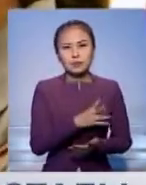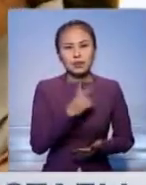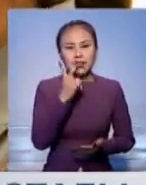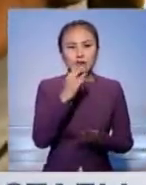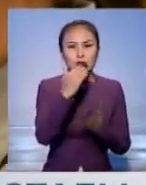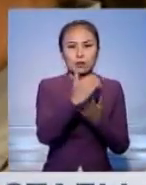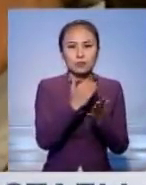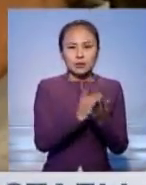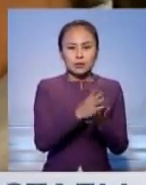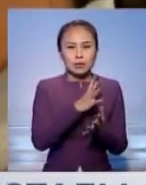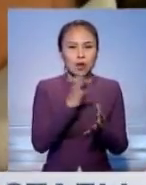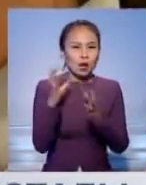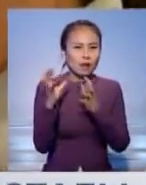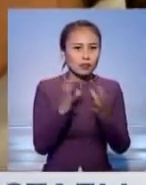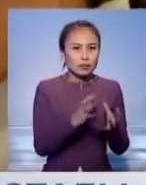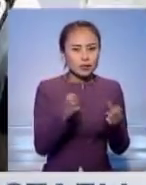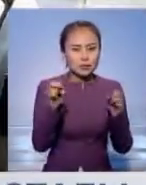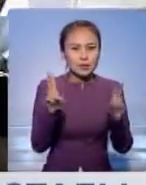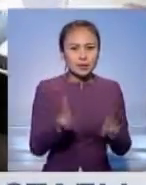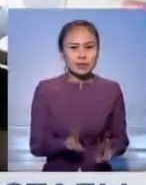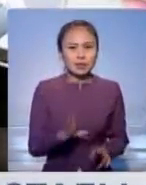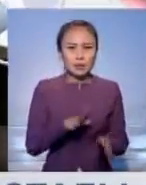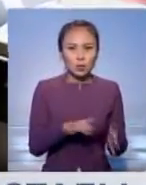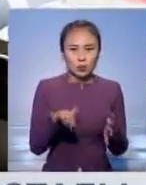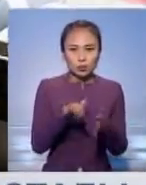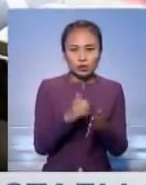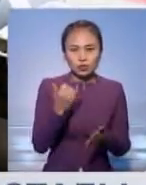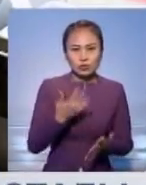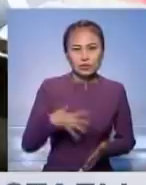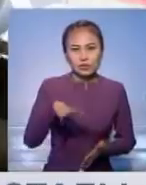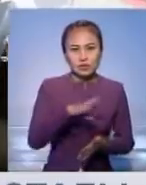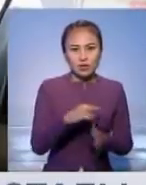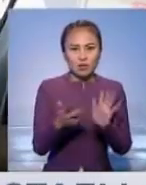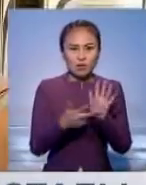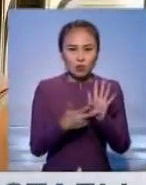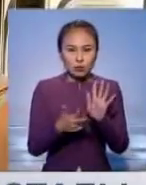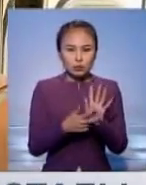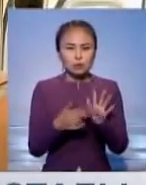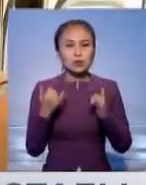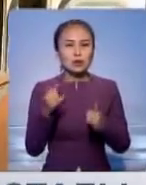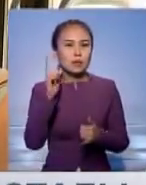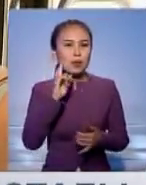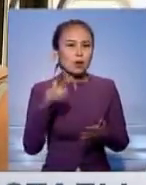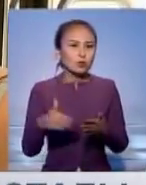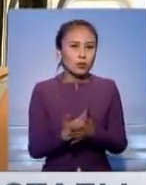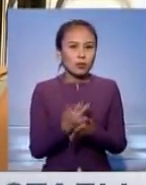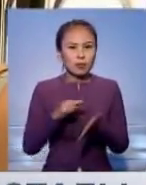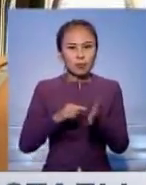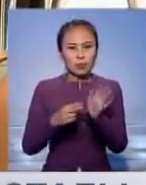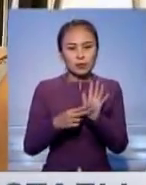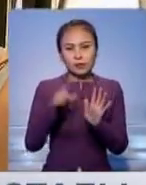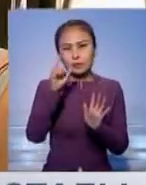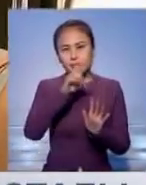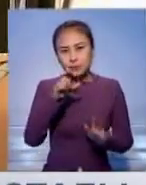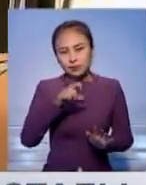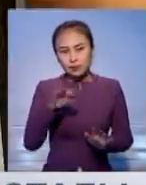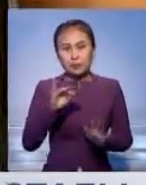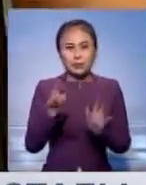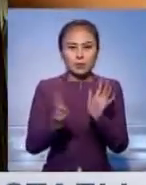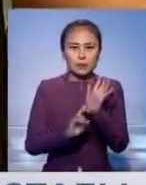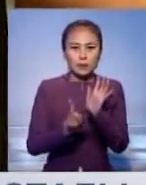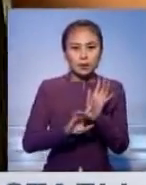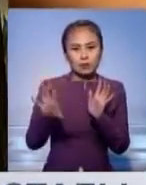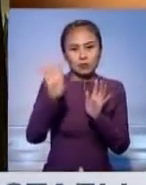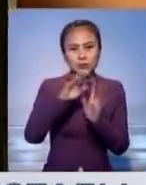бағытта қатынайтын қоғамдық көліктерге орнатылса, қазір олардың саны 8-ге жеткен. Жаңа жобаны жолаушылар да, автобус жүргізушілері